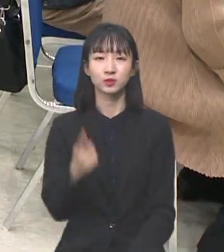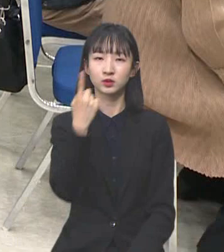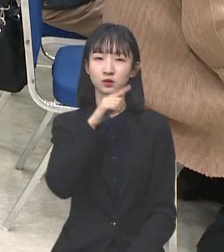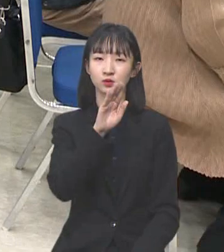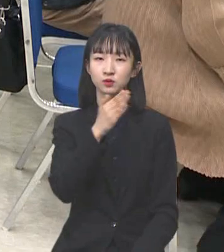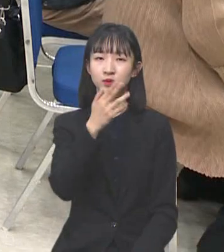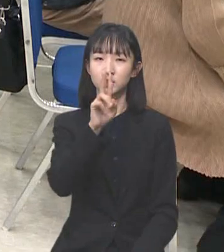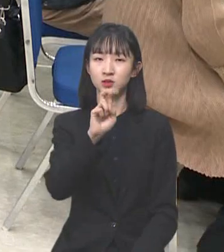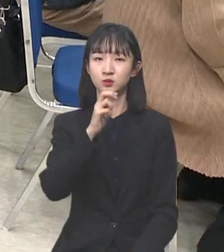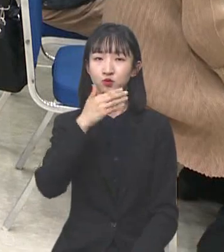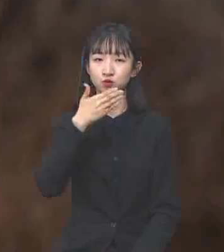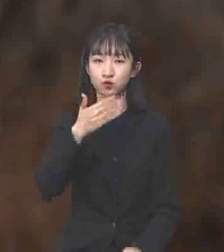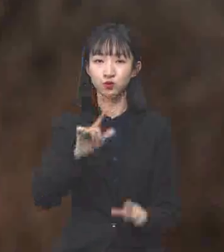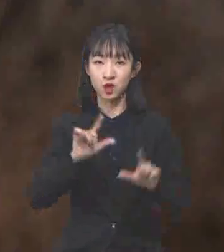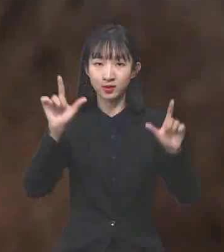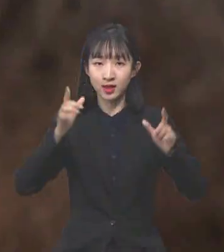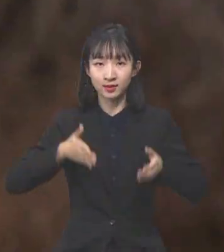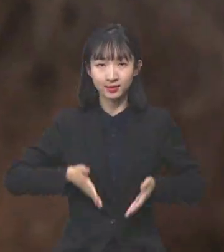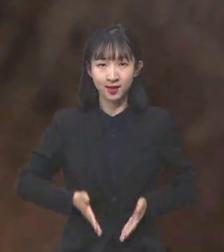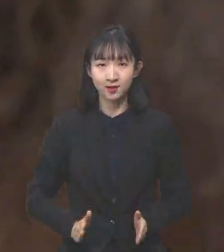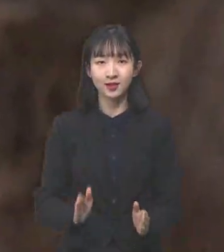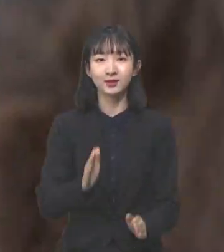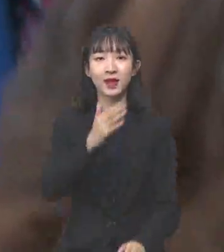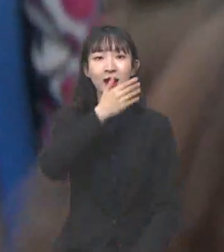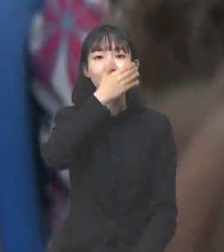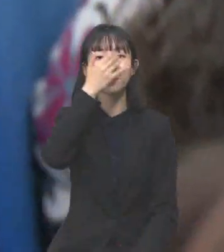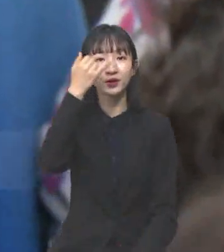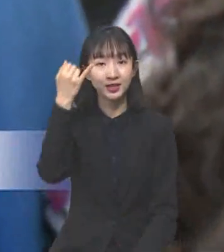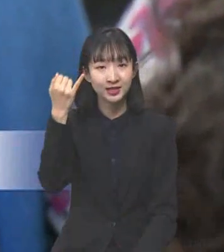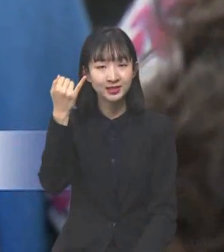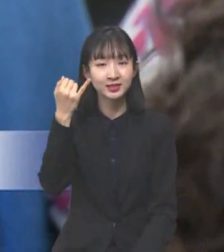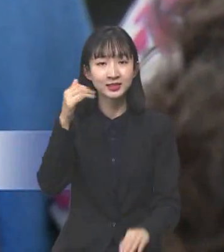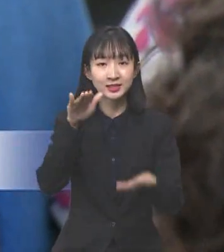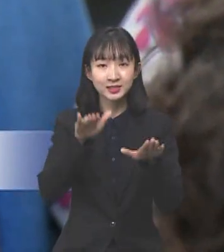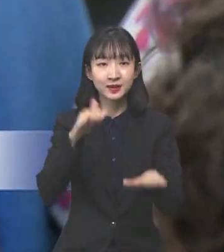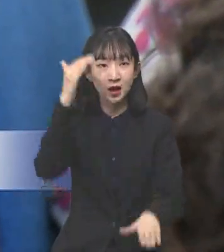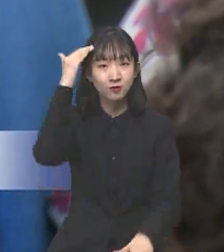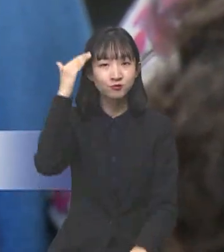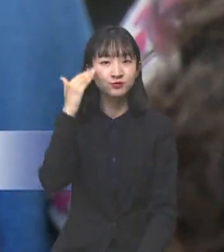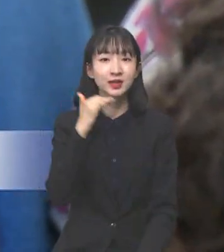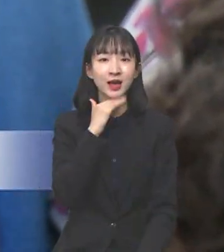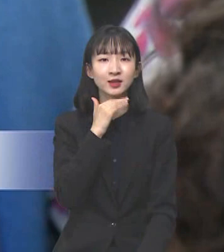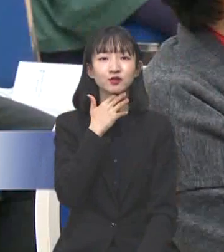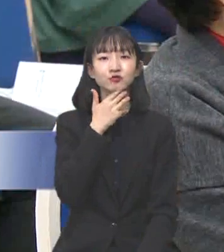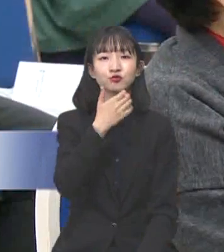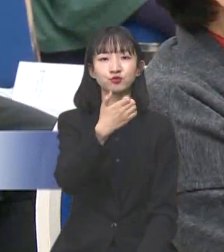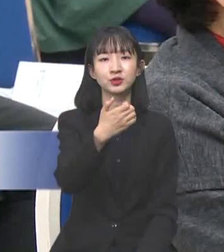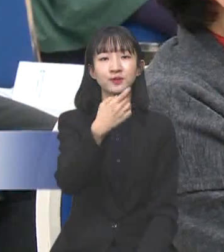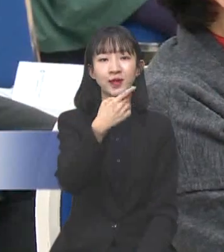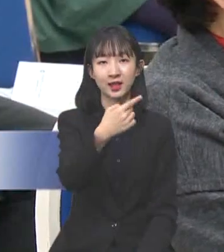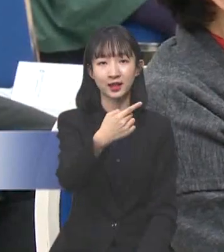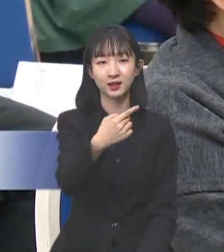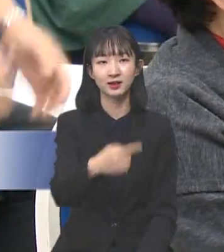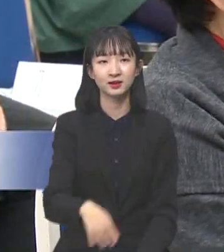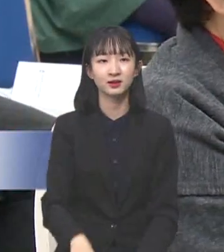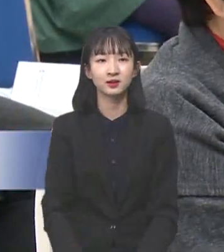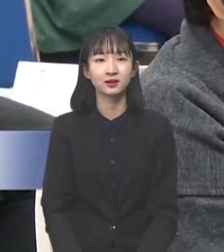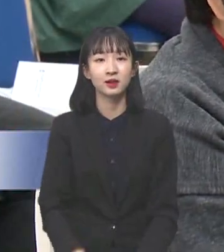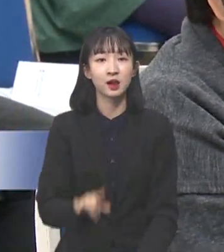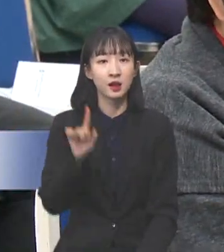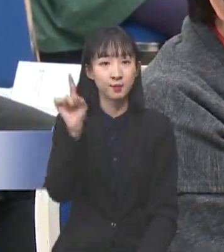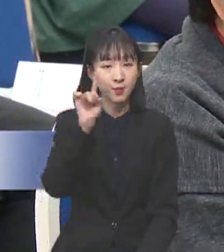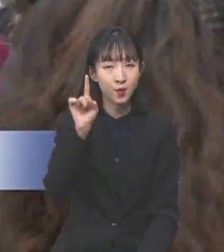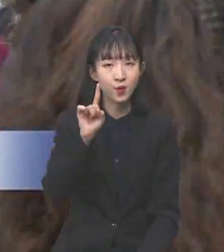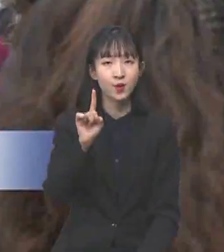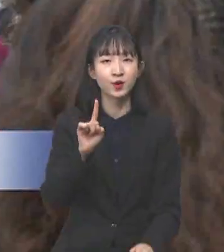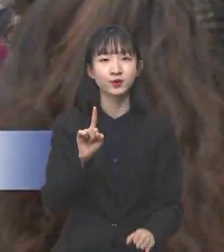1929년 생인 짐승 자 할머니 우리 나이 91세 새로운 일을 시작합니다 보육시설 밑이 아가도 에게